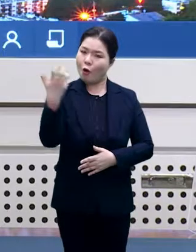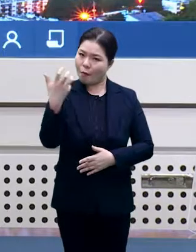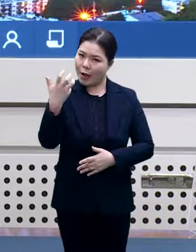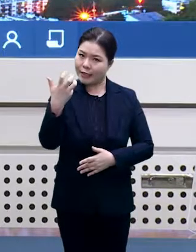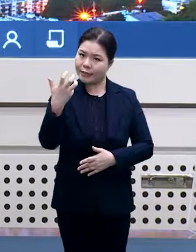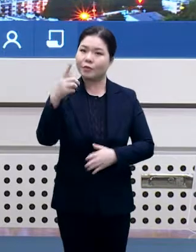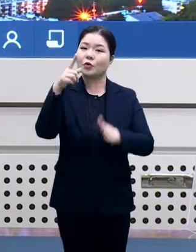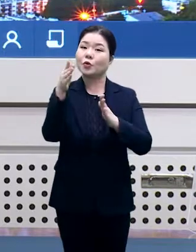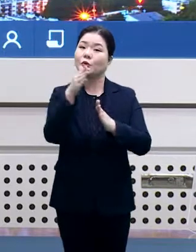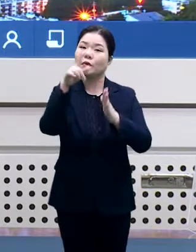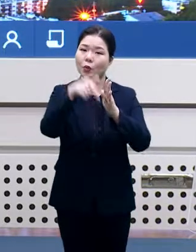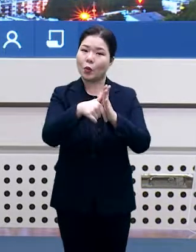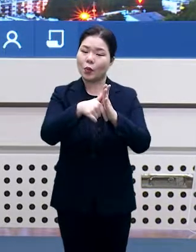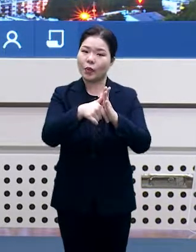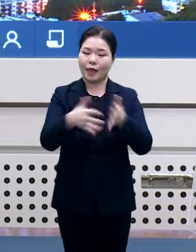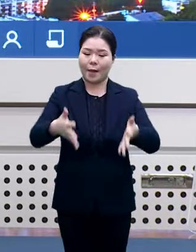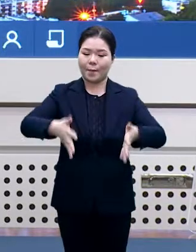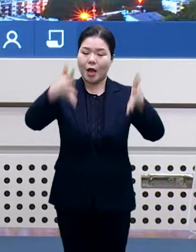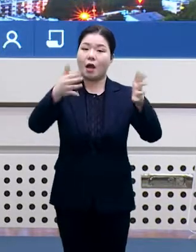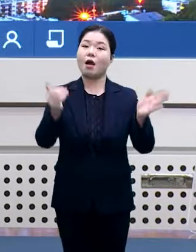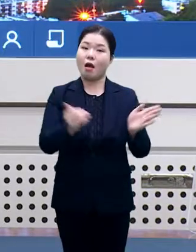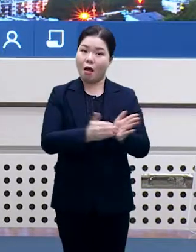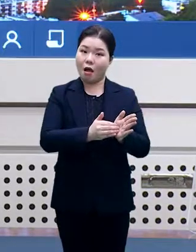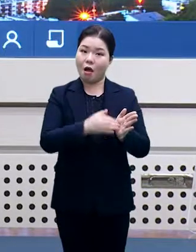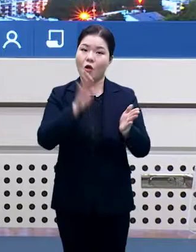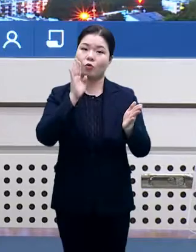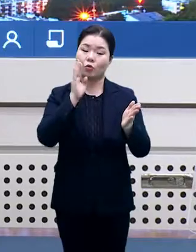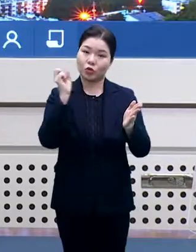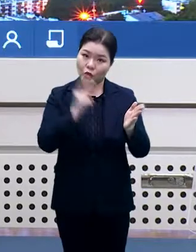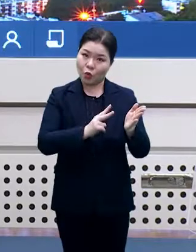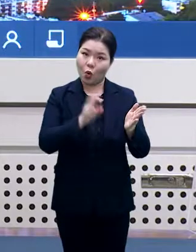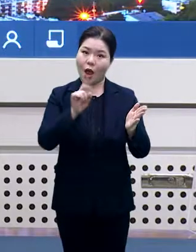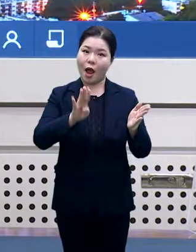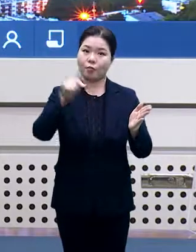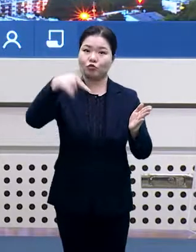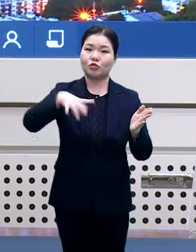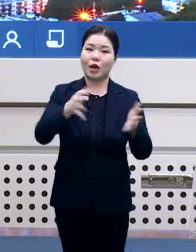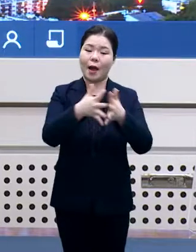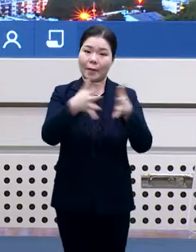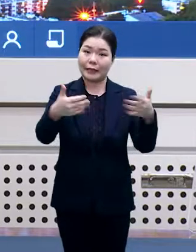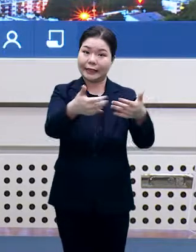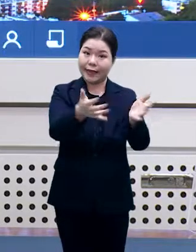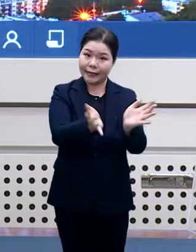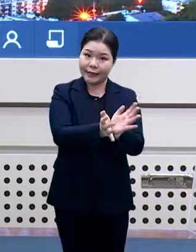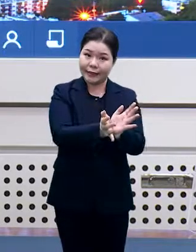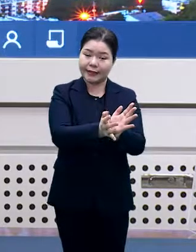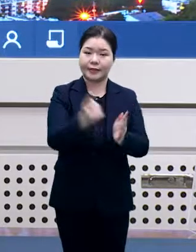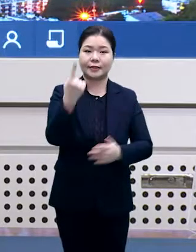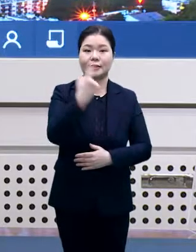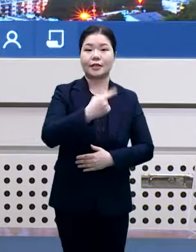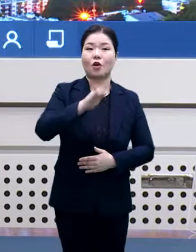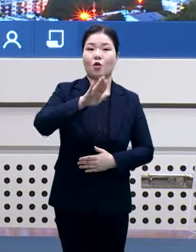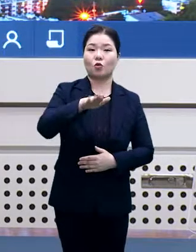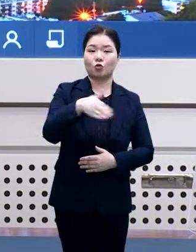1979년 80년에 준공이 되었습니다. 그리고 또 압구정 아파트